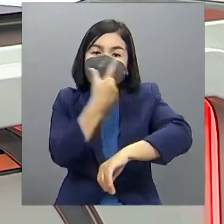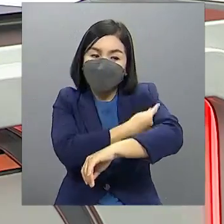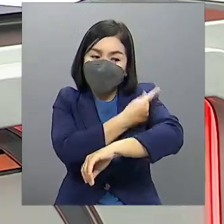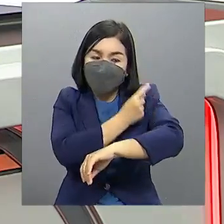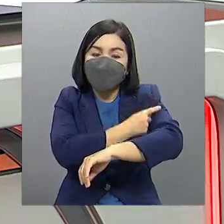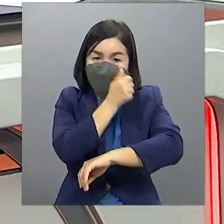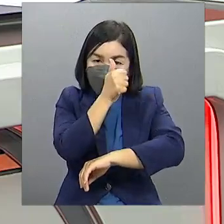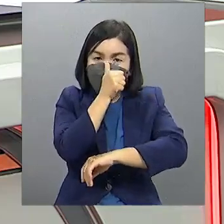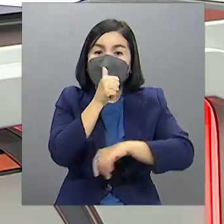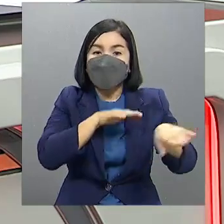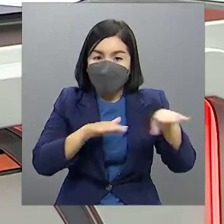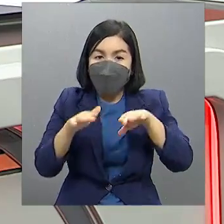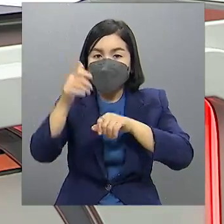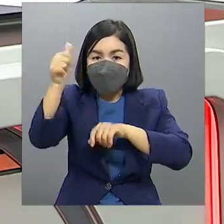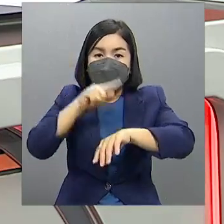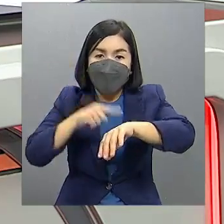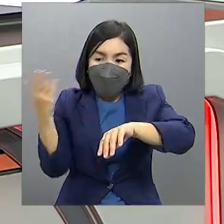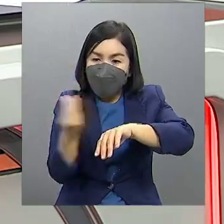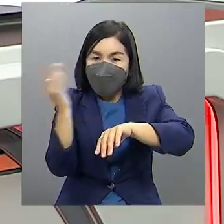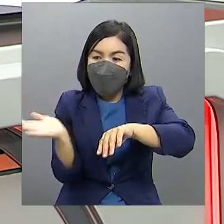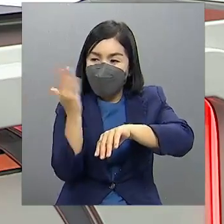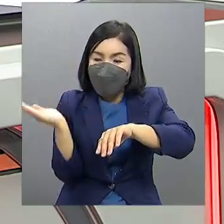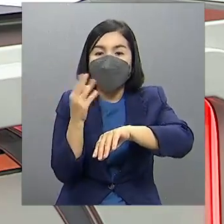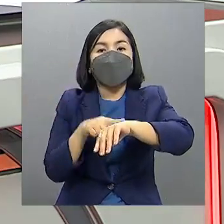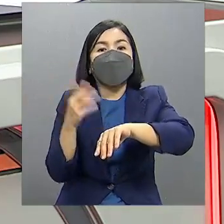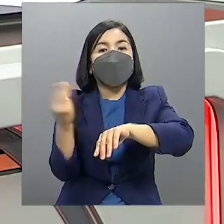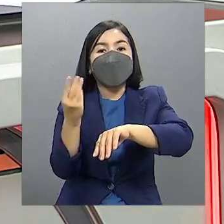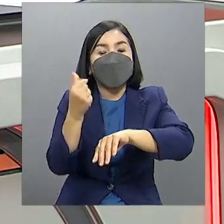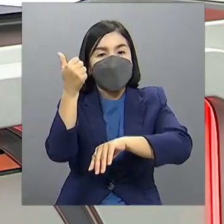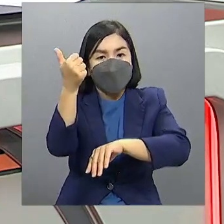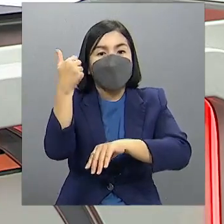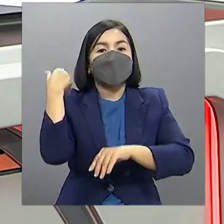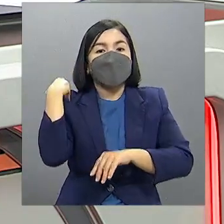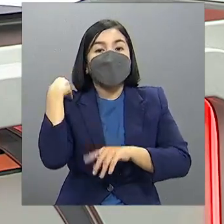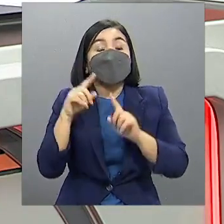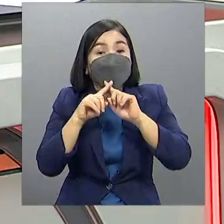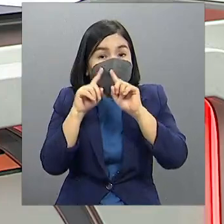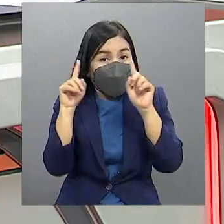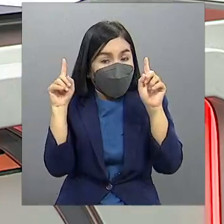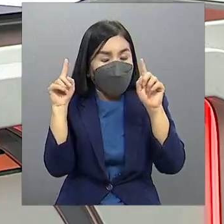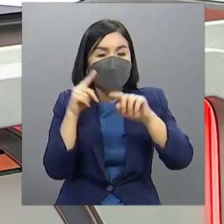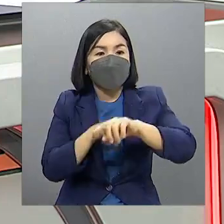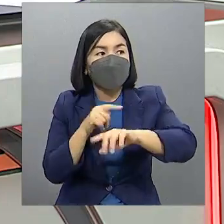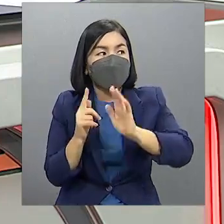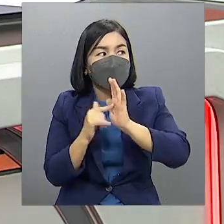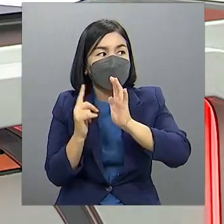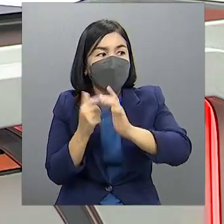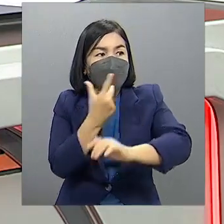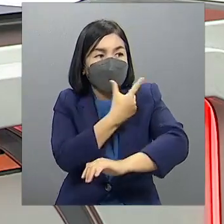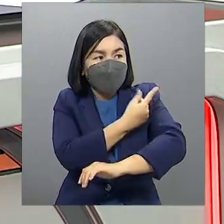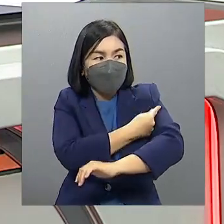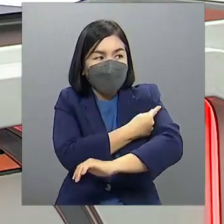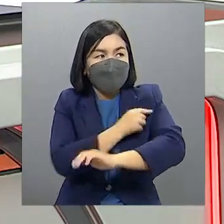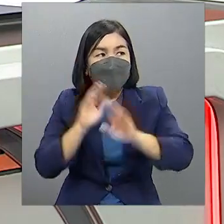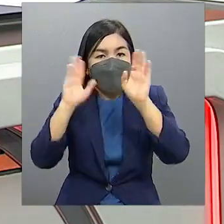ทำได้เร็วกว่าเป้าที่วางเอาไว้อยู่ไม่น้อยนะคะแต่ว่าในเรื่องของการฉีดวัคซีนมันมีองค์ความรู้ใหม่ๆเพิ่มขึ้นมาตลอดเวลา